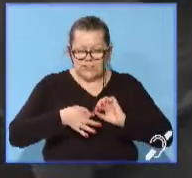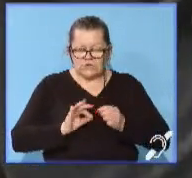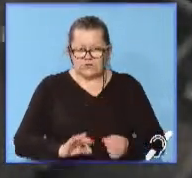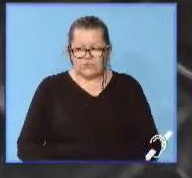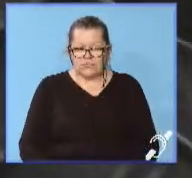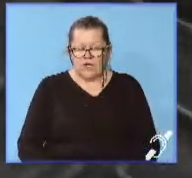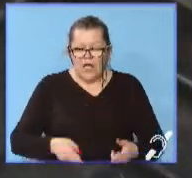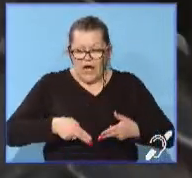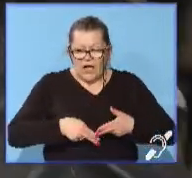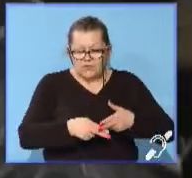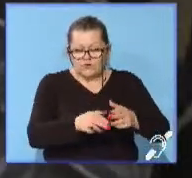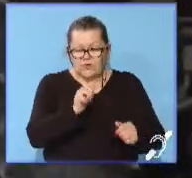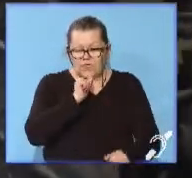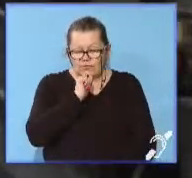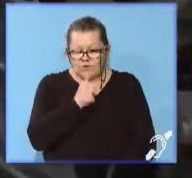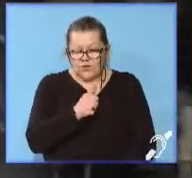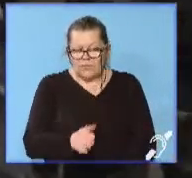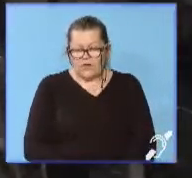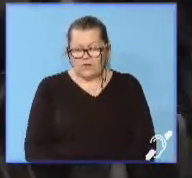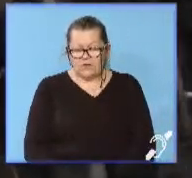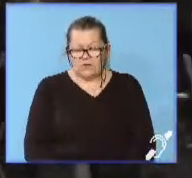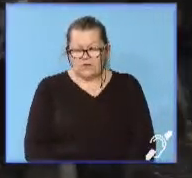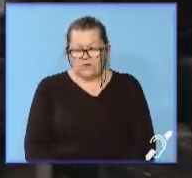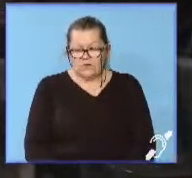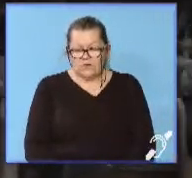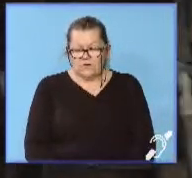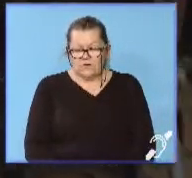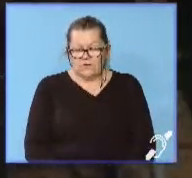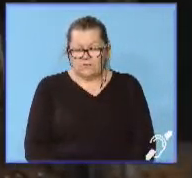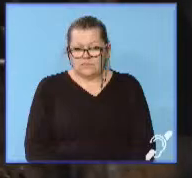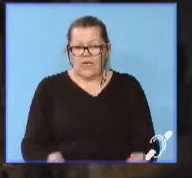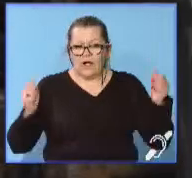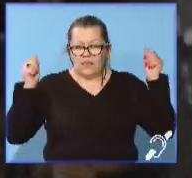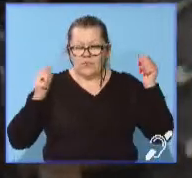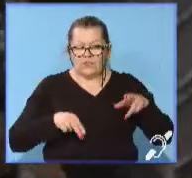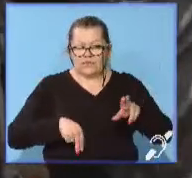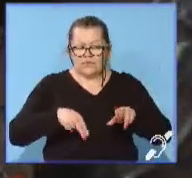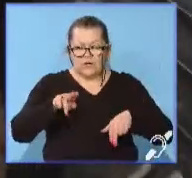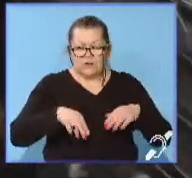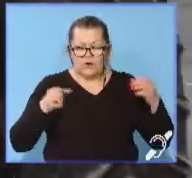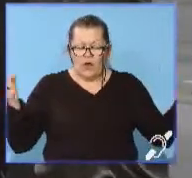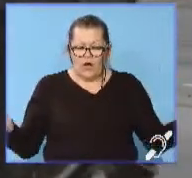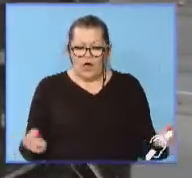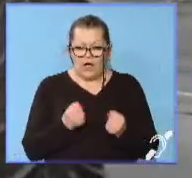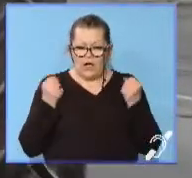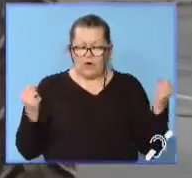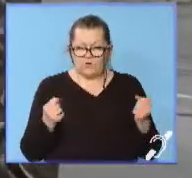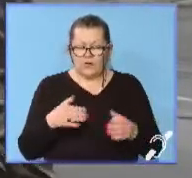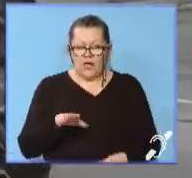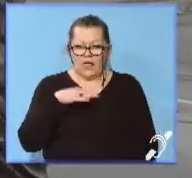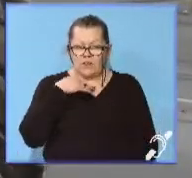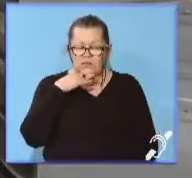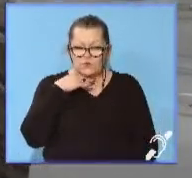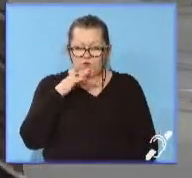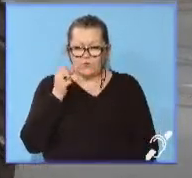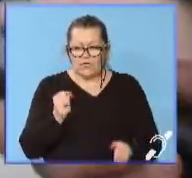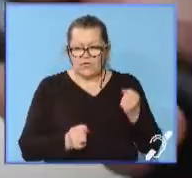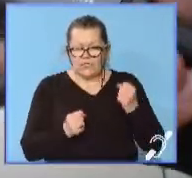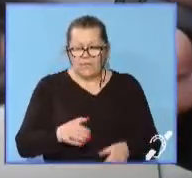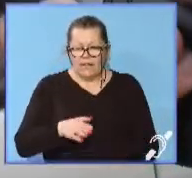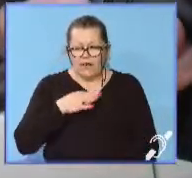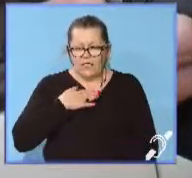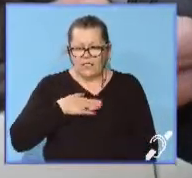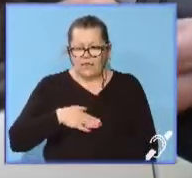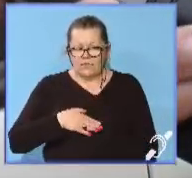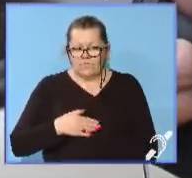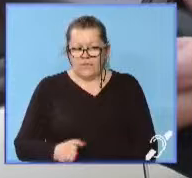nu suntem ajutați cu absolut nimic nu se mai poate din cauza protestului traficul a fost îngreunat ceea ce a nemulțumit pe unii șoferi vreau să